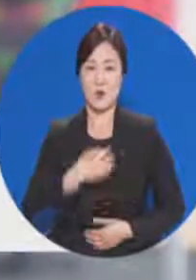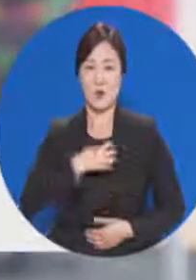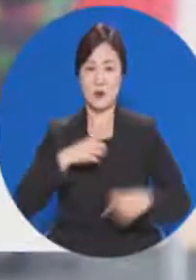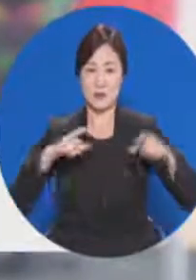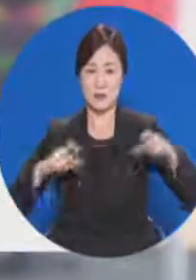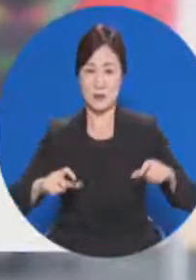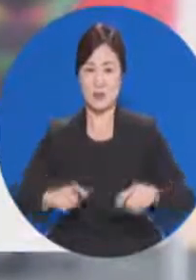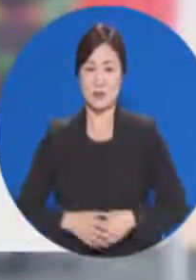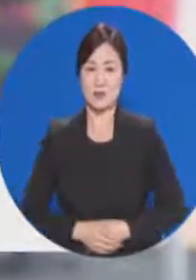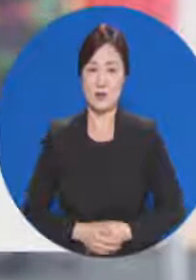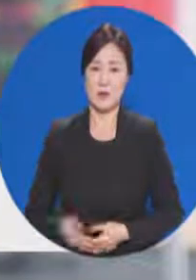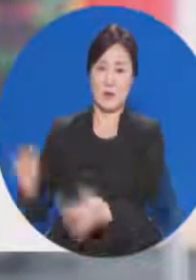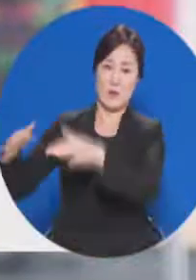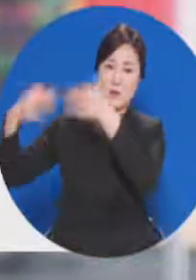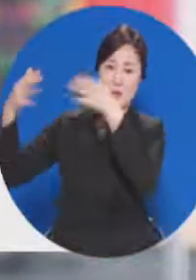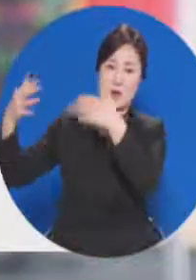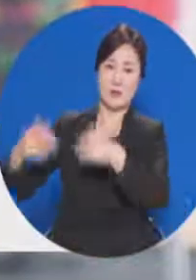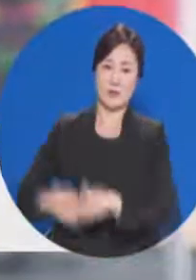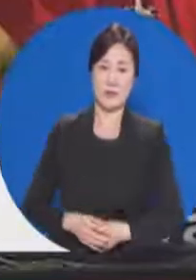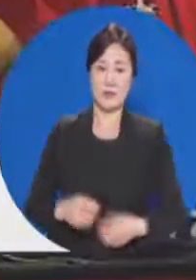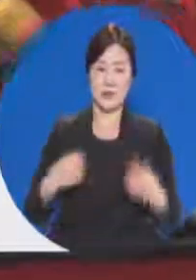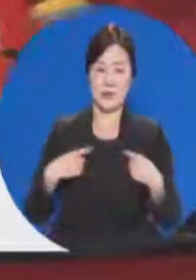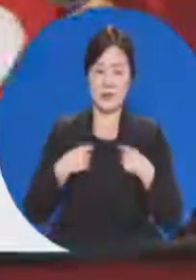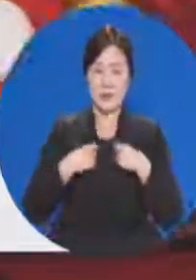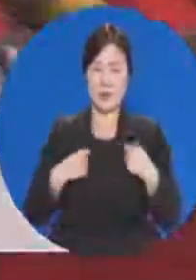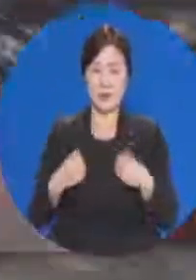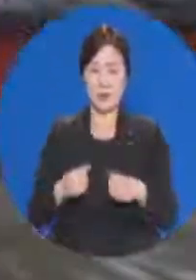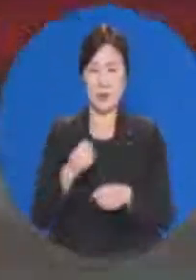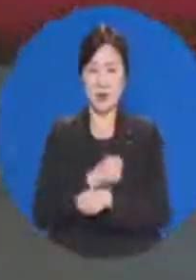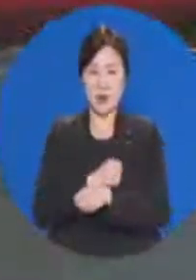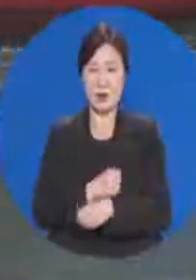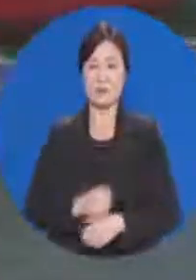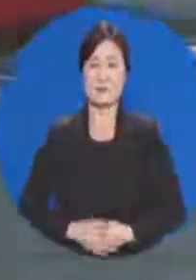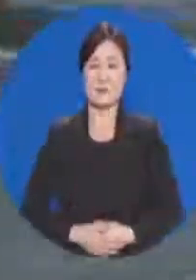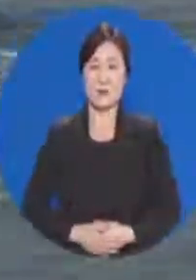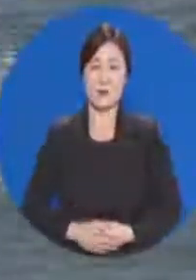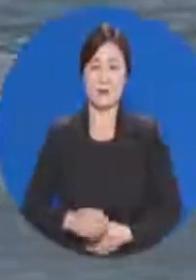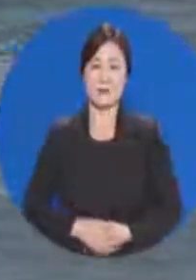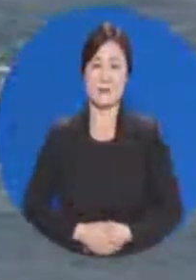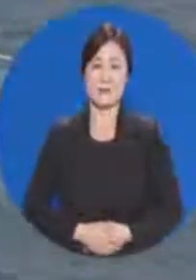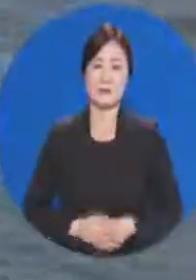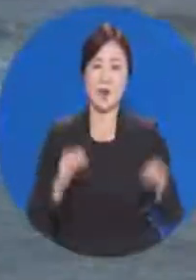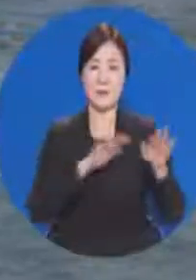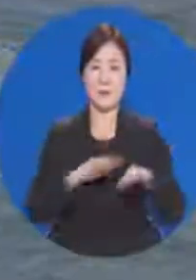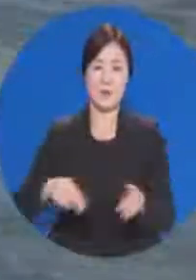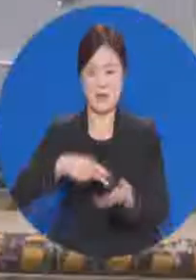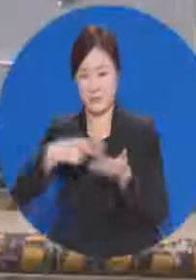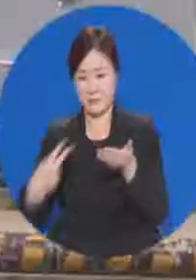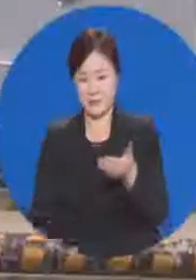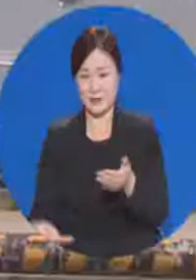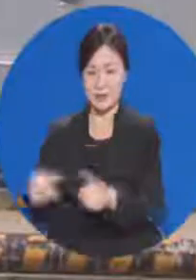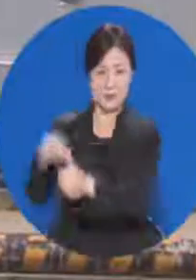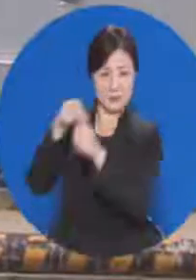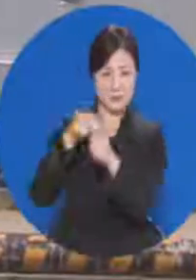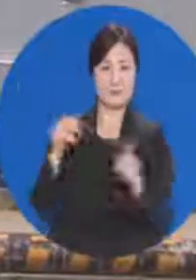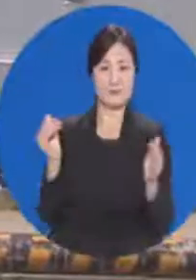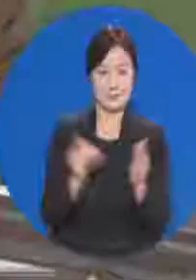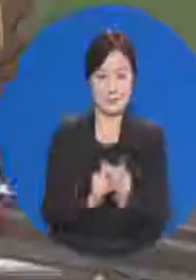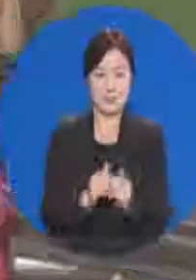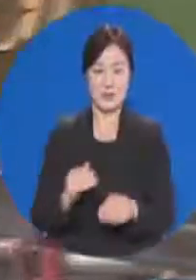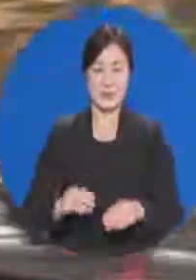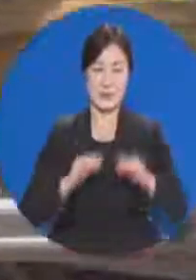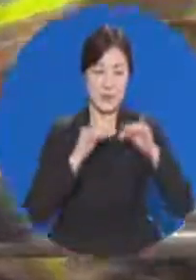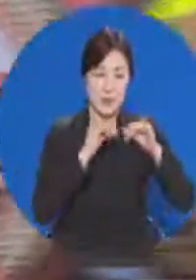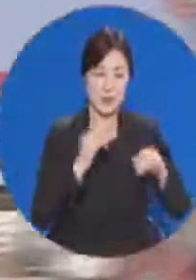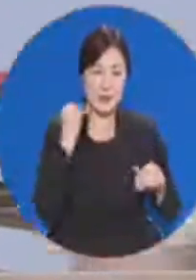통상측에서 개인 보호복을 반드시 착용할 것. 바다에 뛰어든 선원들의 구조가 끝나자 해상과 육상에서는